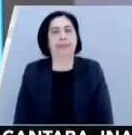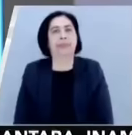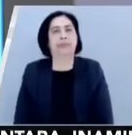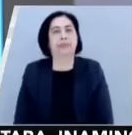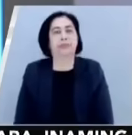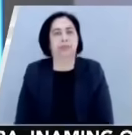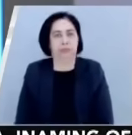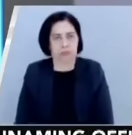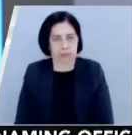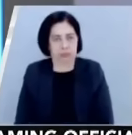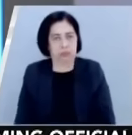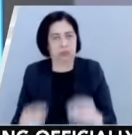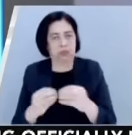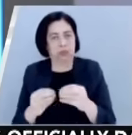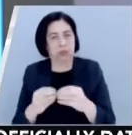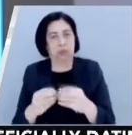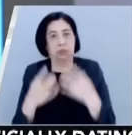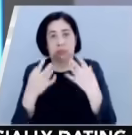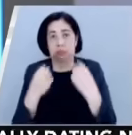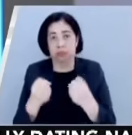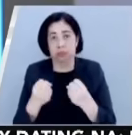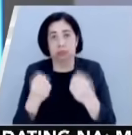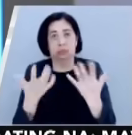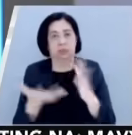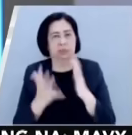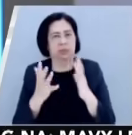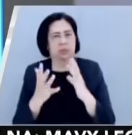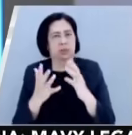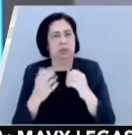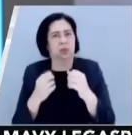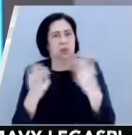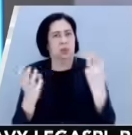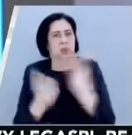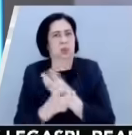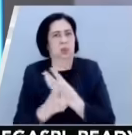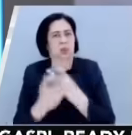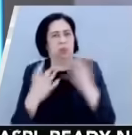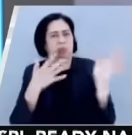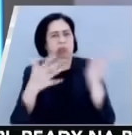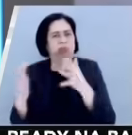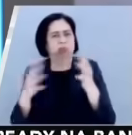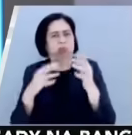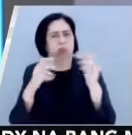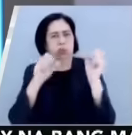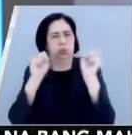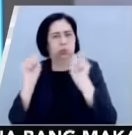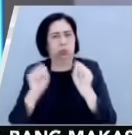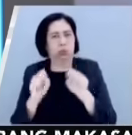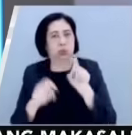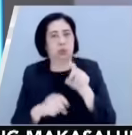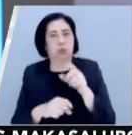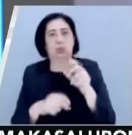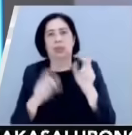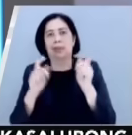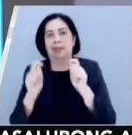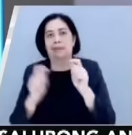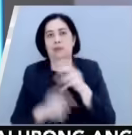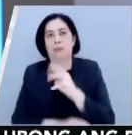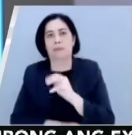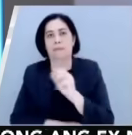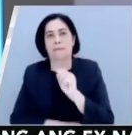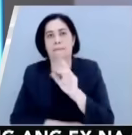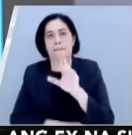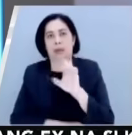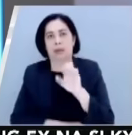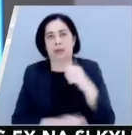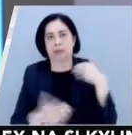lalong lumakas at posibleng maging isang severe tropical storm ang bagyong Marce. Habang lumalapit sa